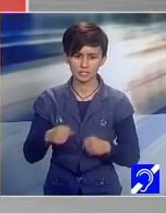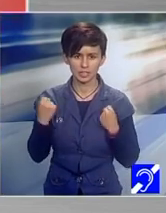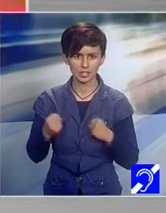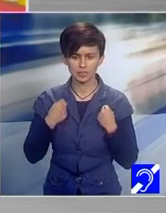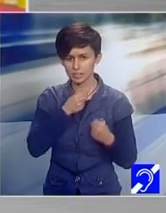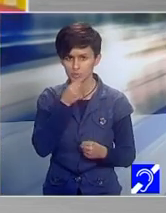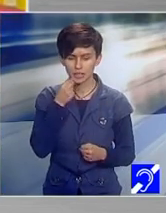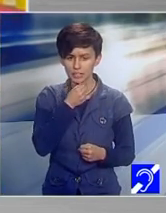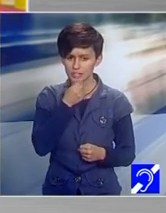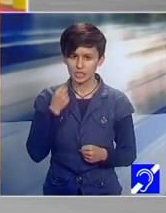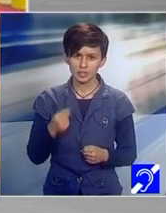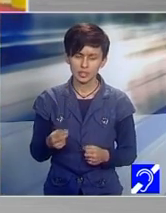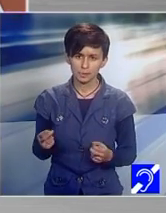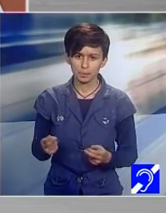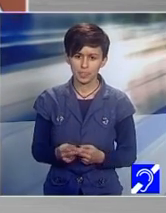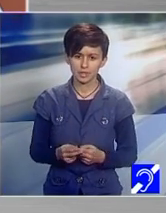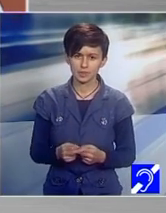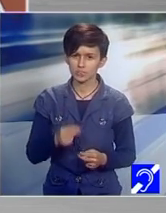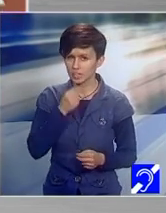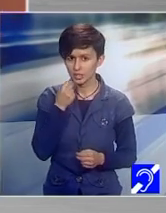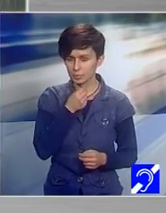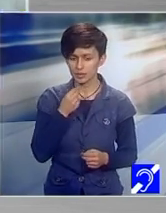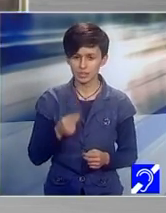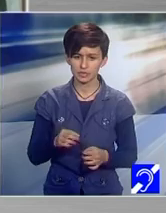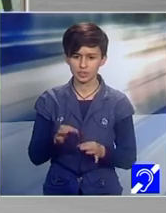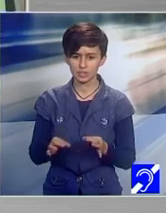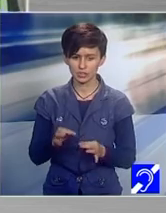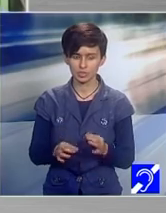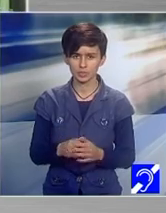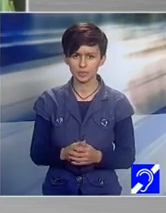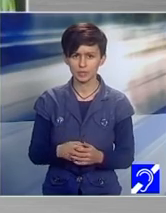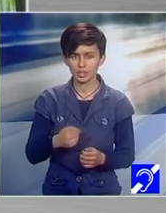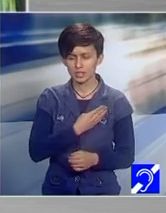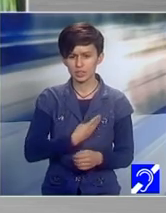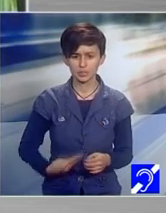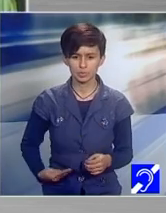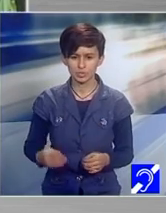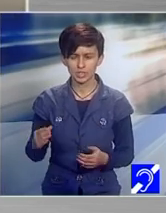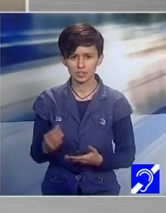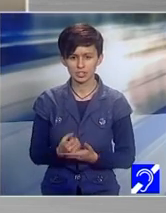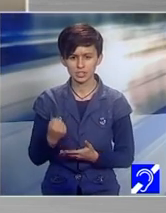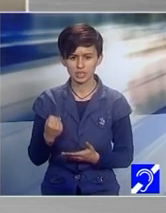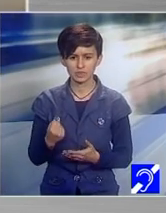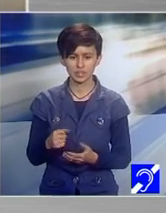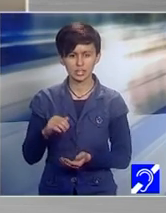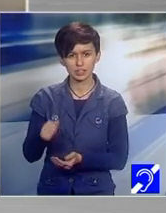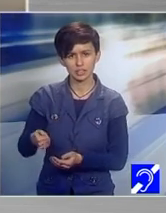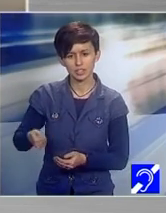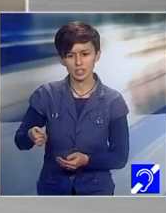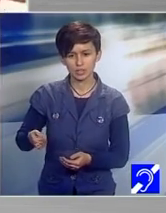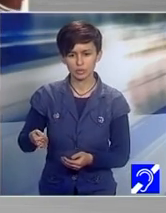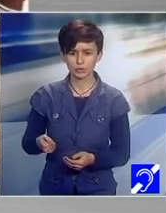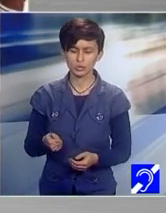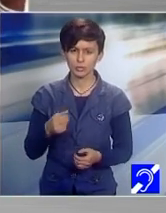beneficiază și din niște facilități fiscale. Soluții există. Un supermarket din București a inventat coșul cu fructe gratis pentru copii. Altele